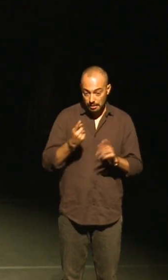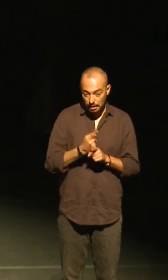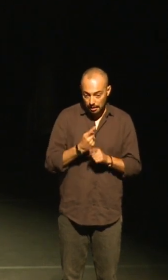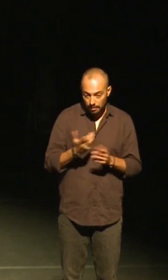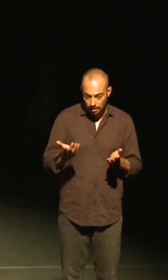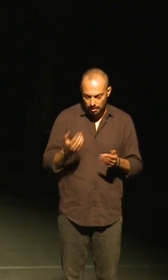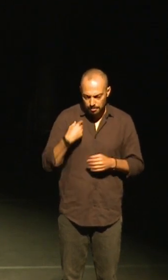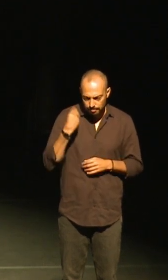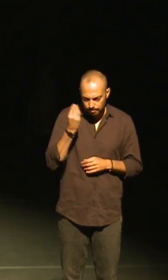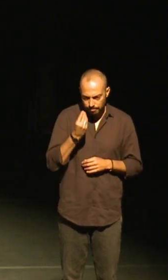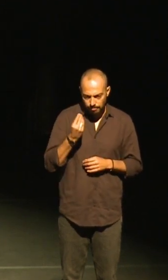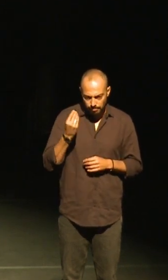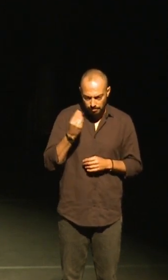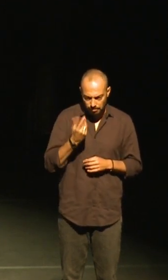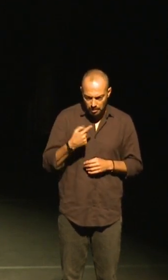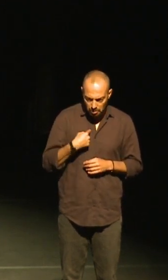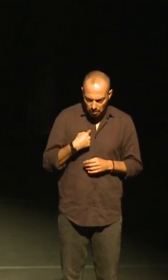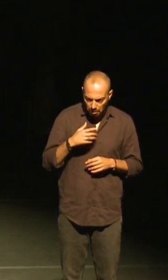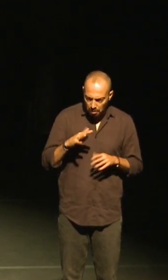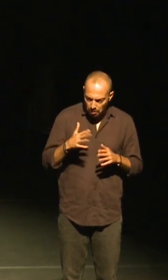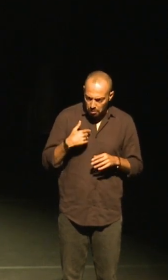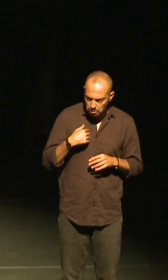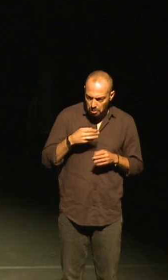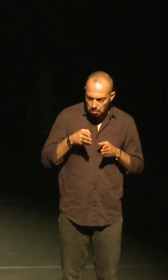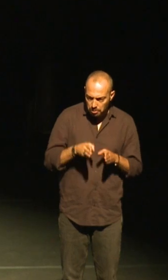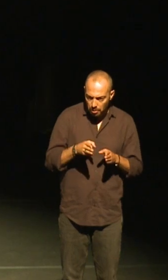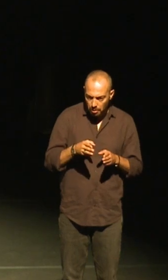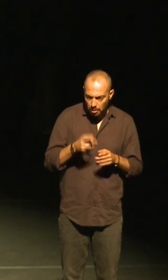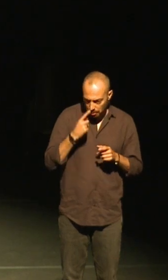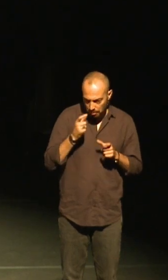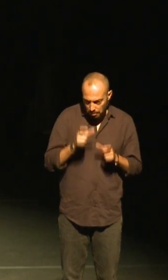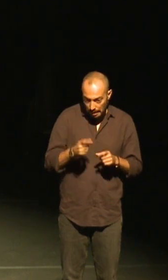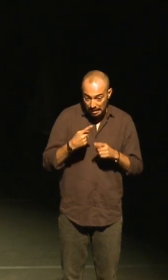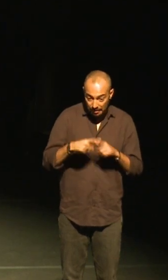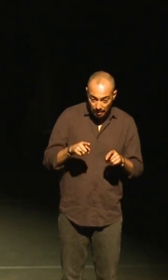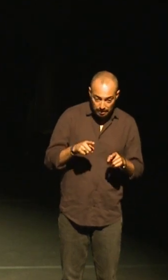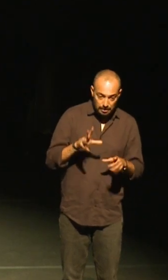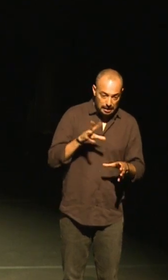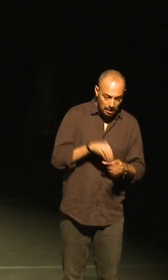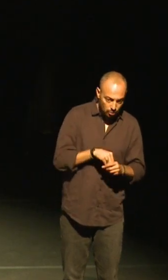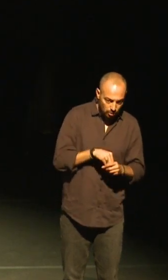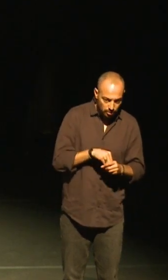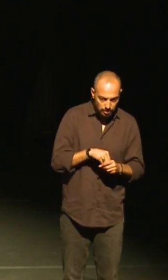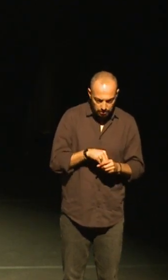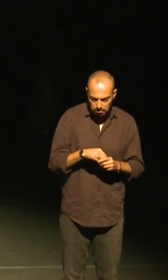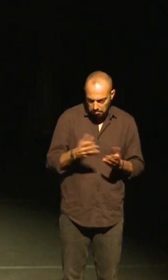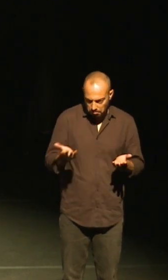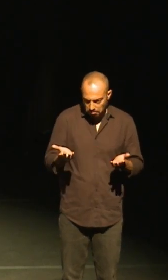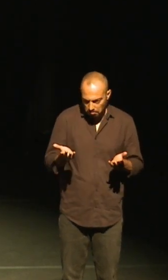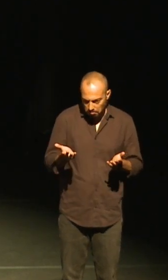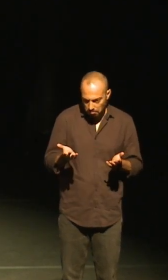dei corsi di diversity and inclusion ad Almaty casaxtan probabile a Milano e